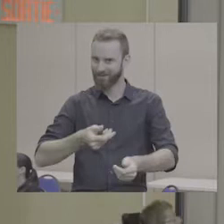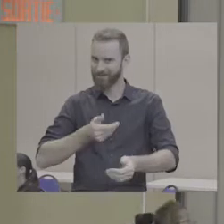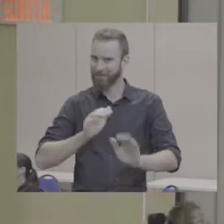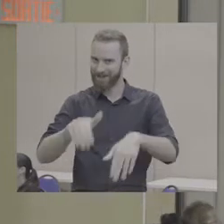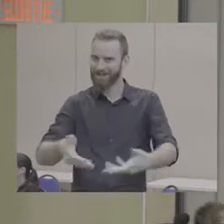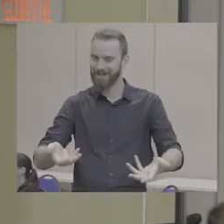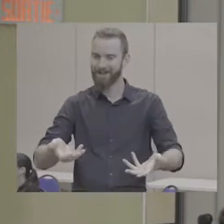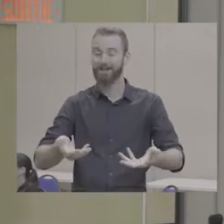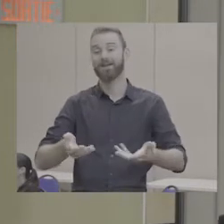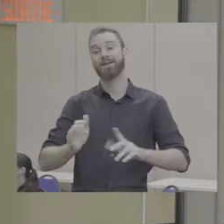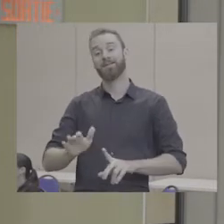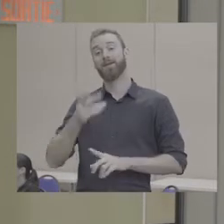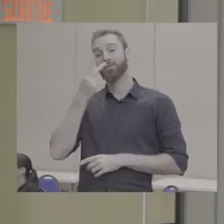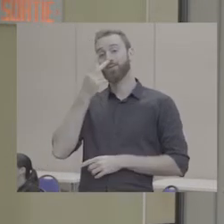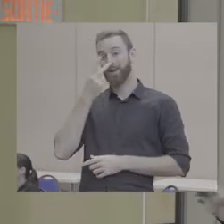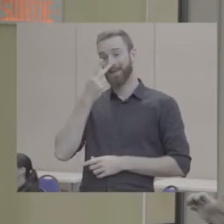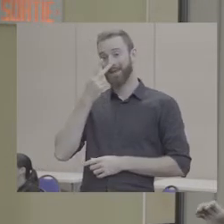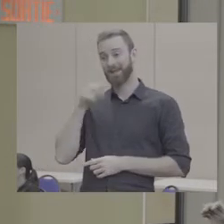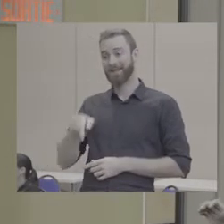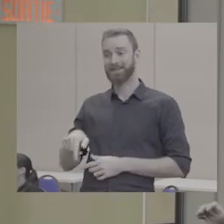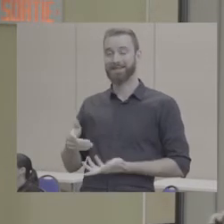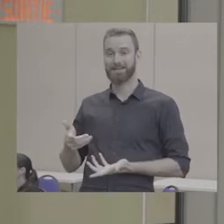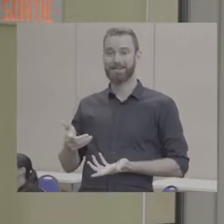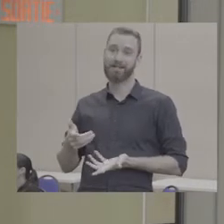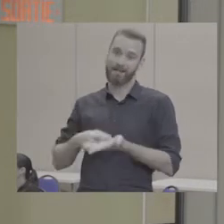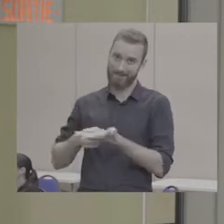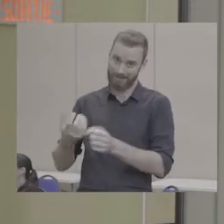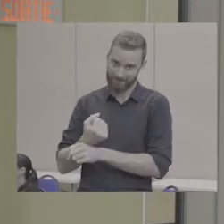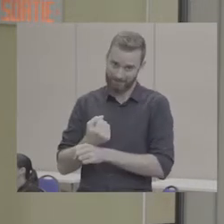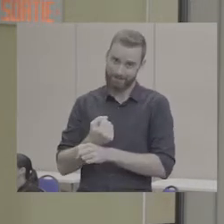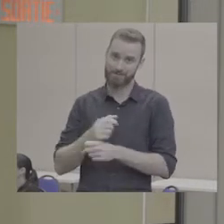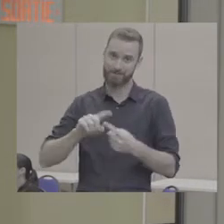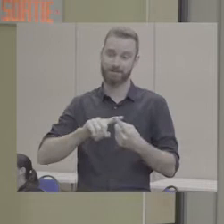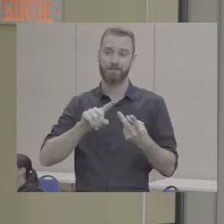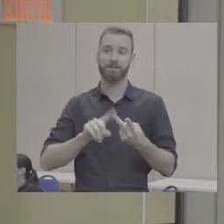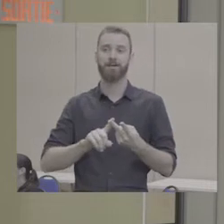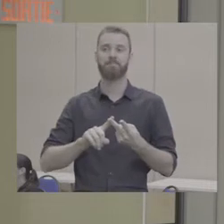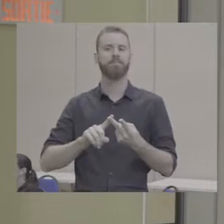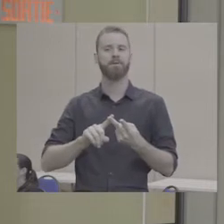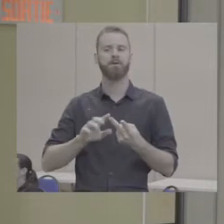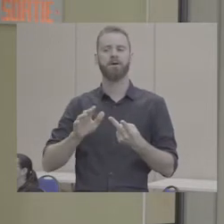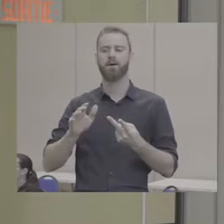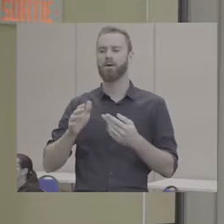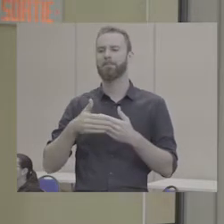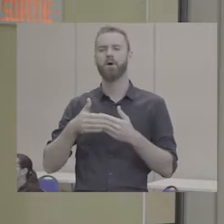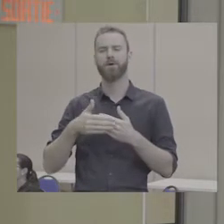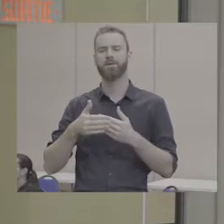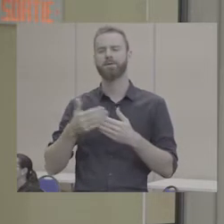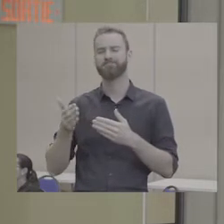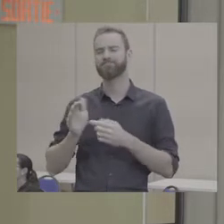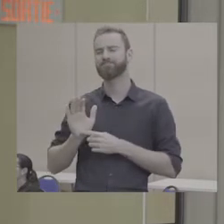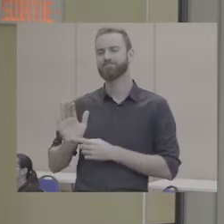Mais la toilette, ça se règle. Ensuite, il y a la porte.